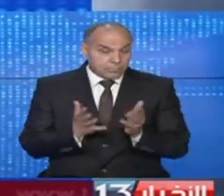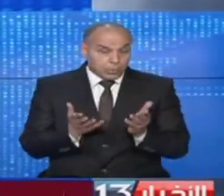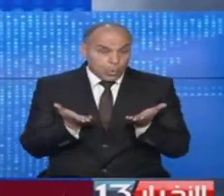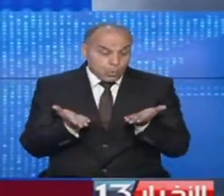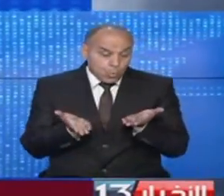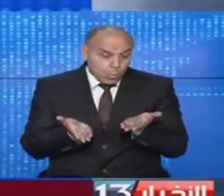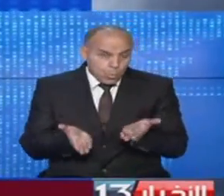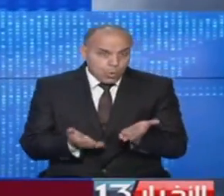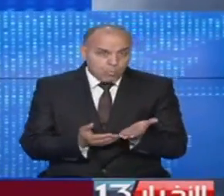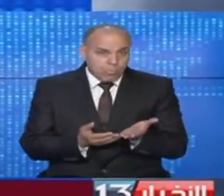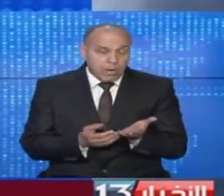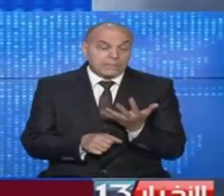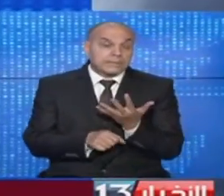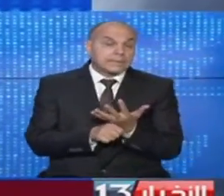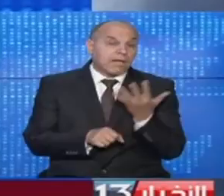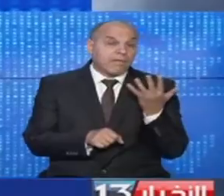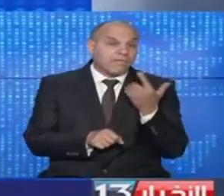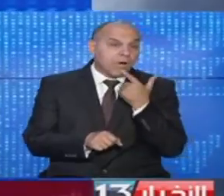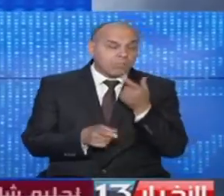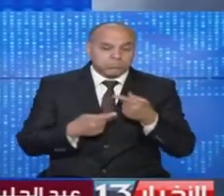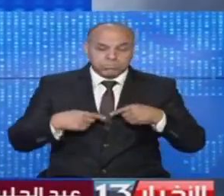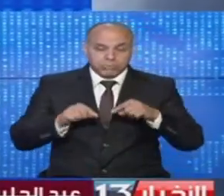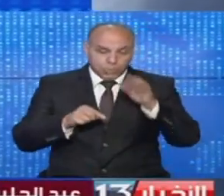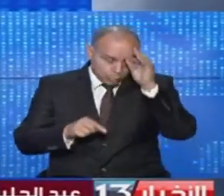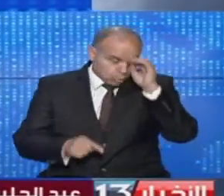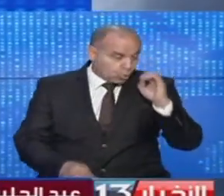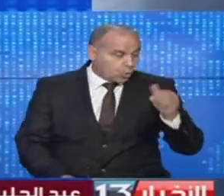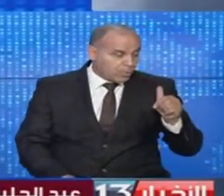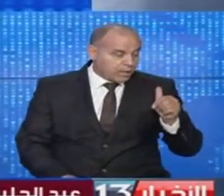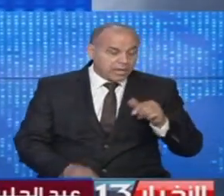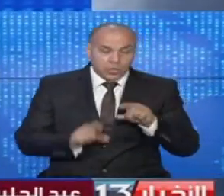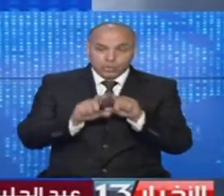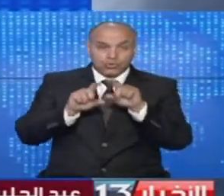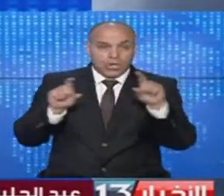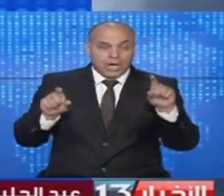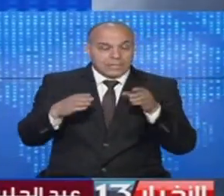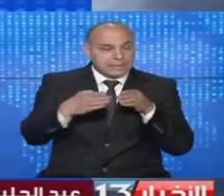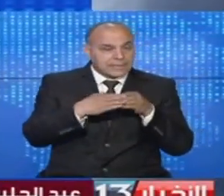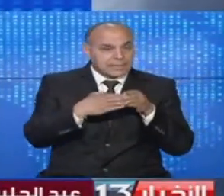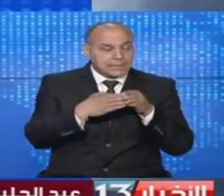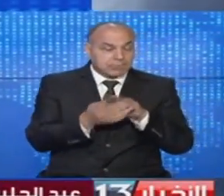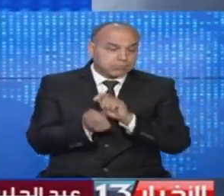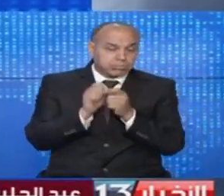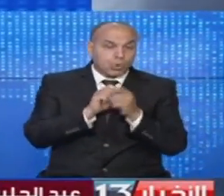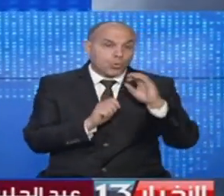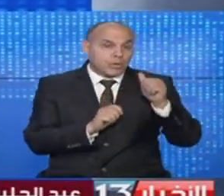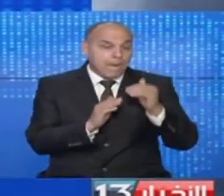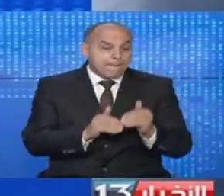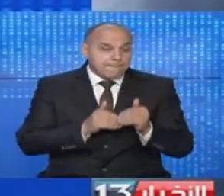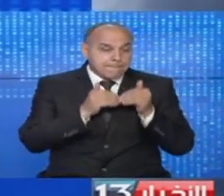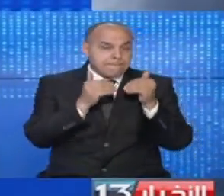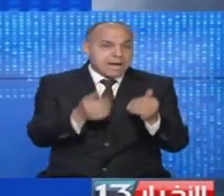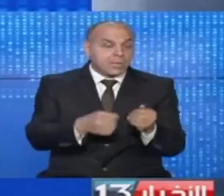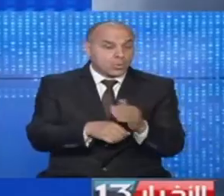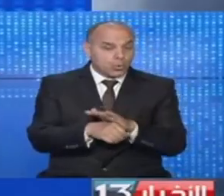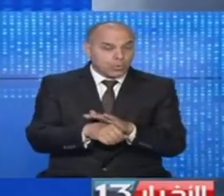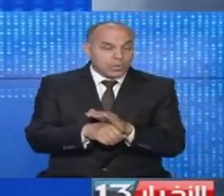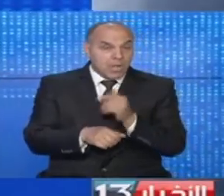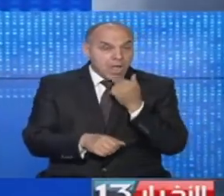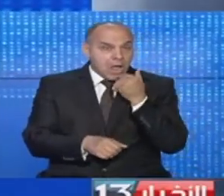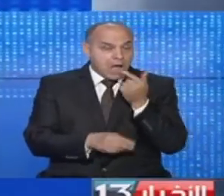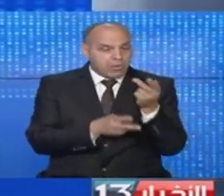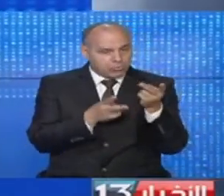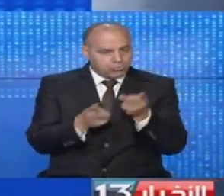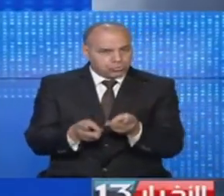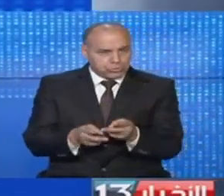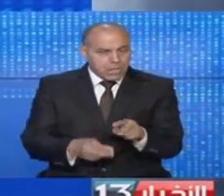افتتحت اليوم النسخة الخامسة من قمة تونس الرقمية تحت شعار تحديات التحول الرقمي ما بعد جائحة كورونا